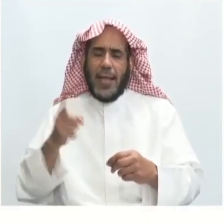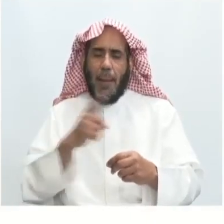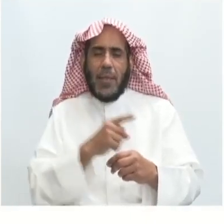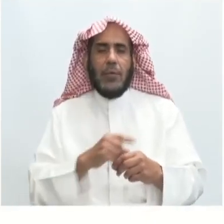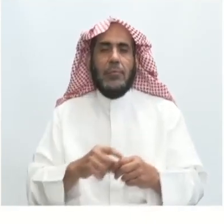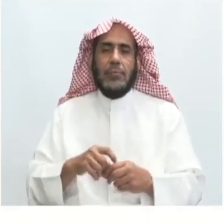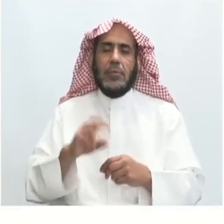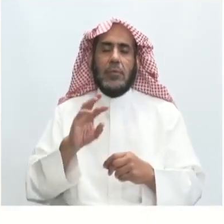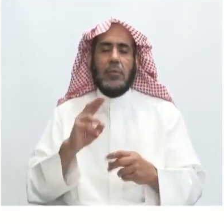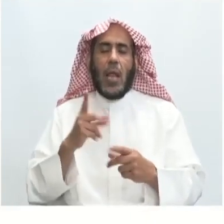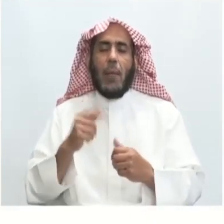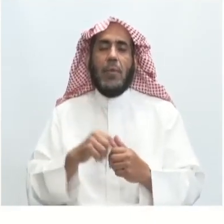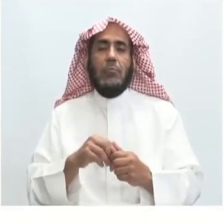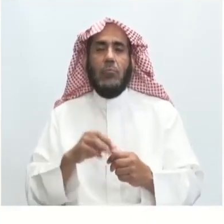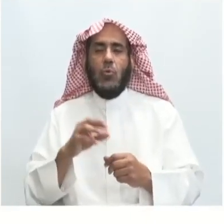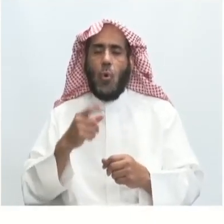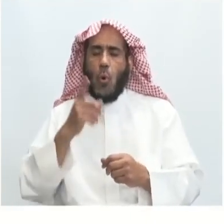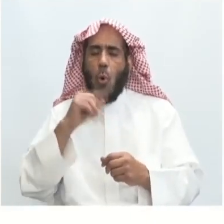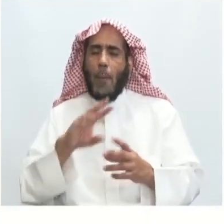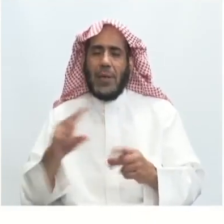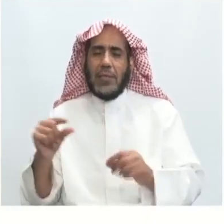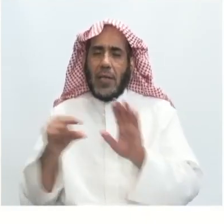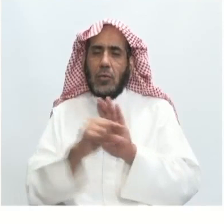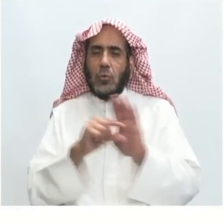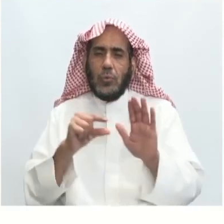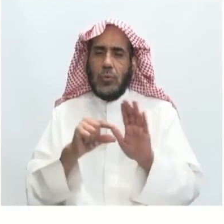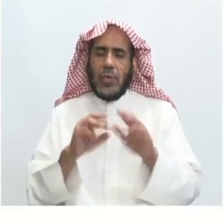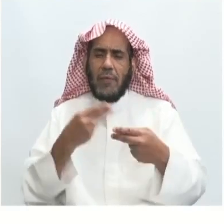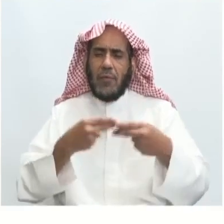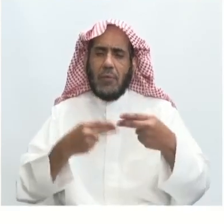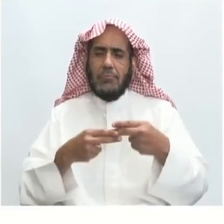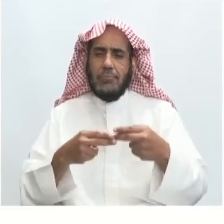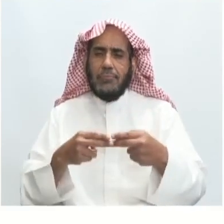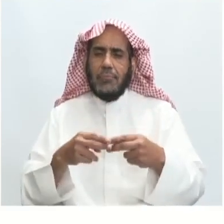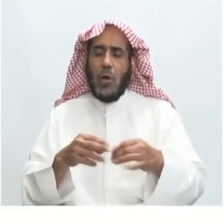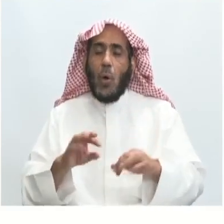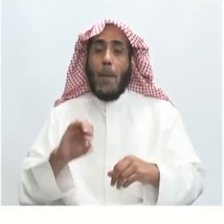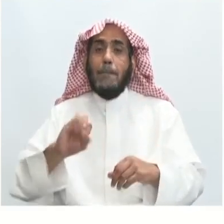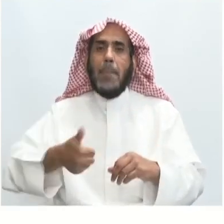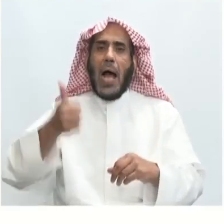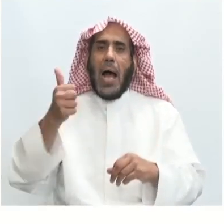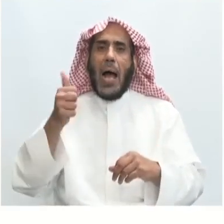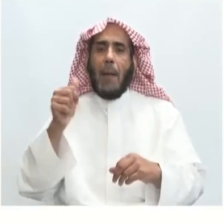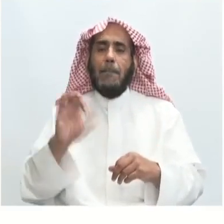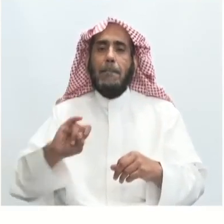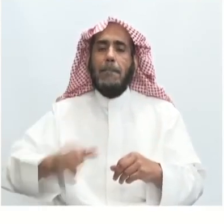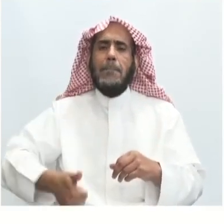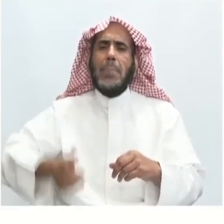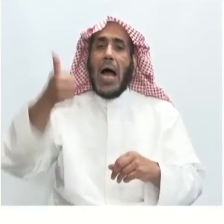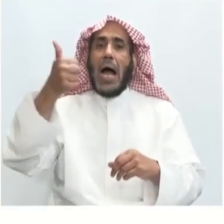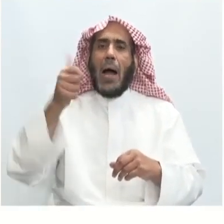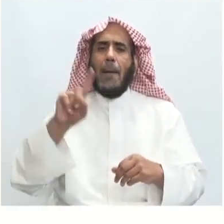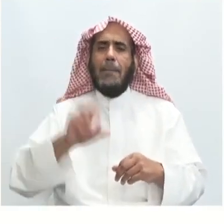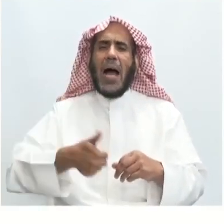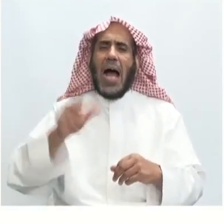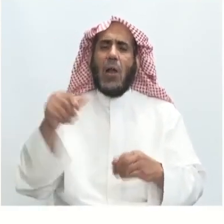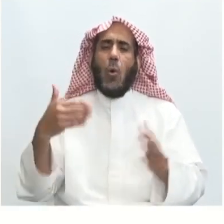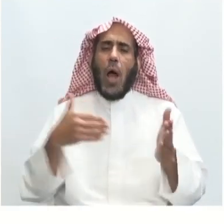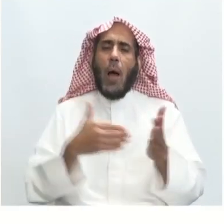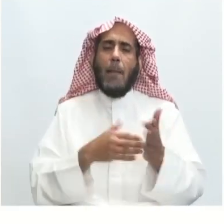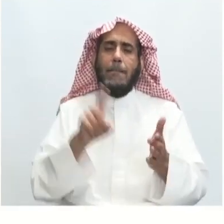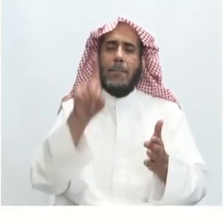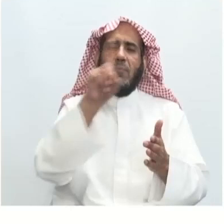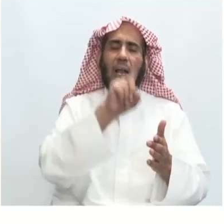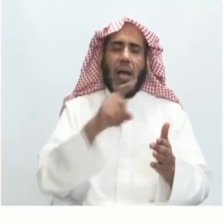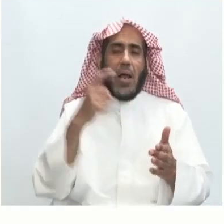نوع الانشاء طلبي وما صيغته ما بال اقوام لاحظ هنا في علامه الاستفهام